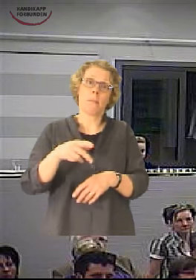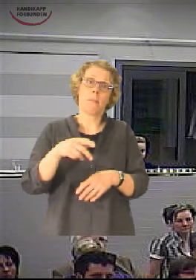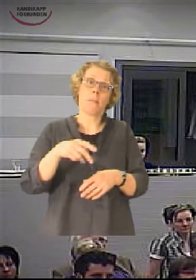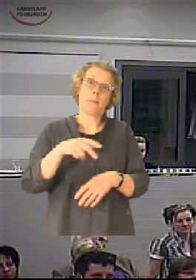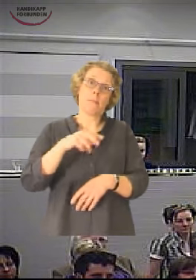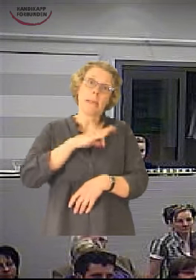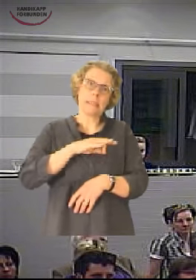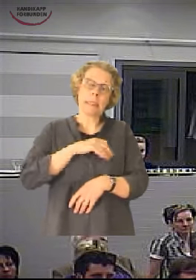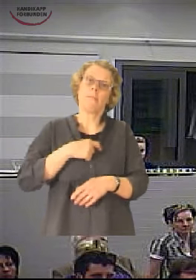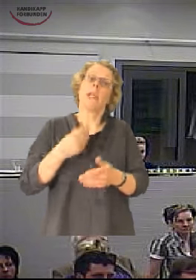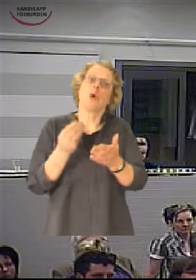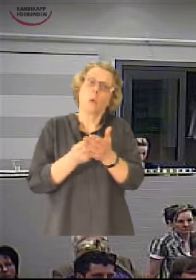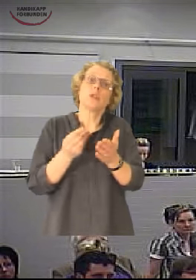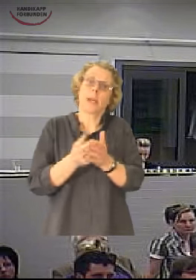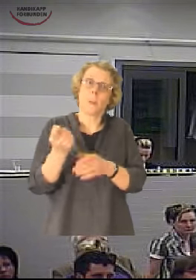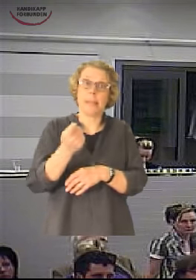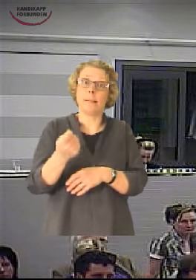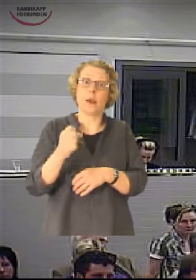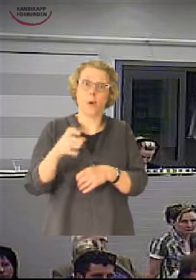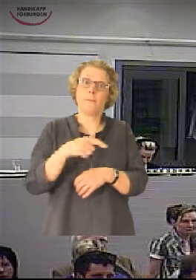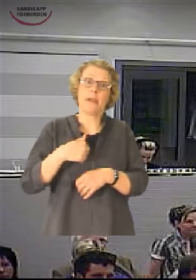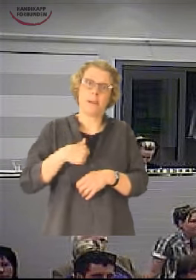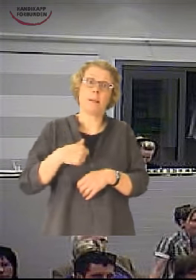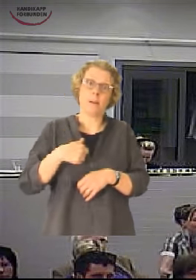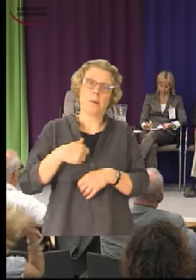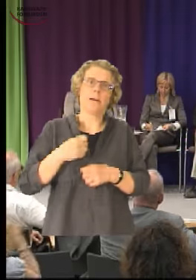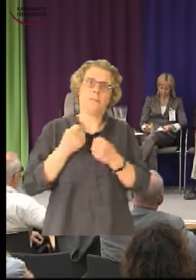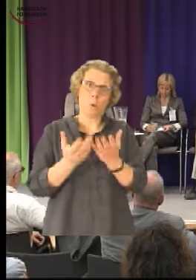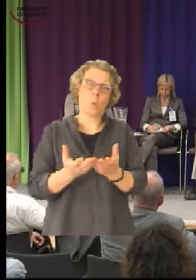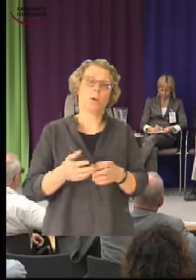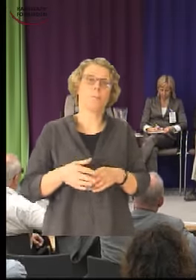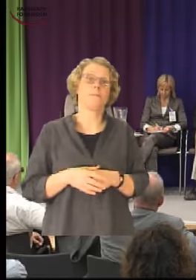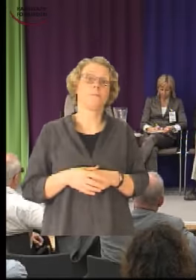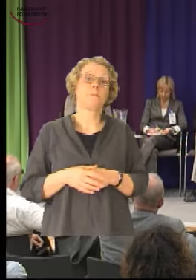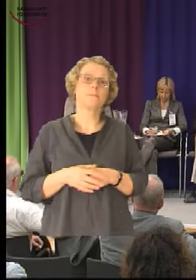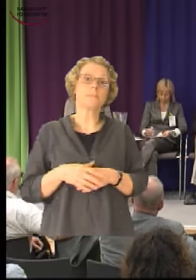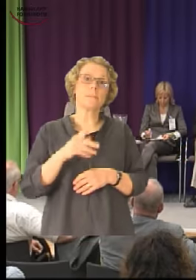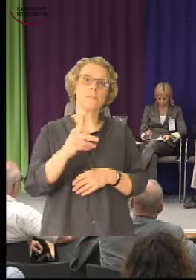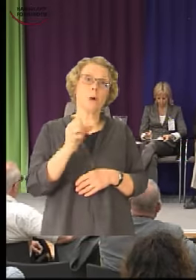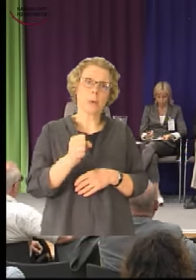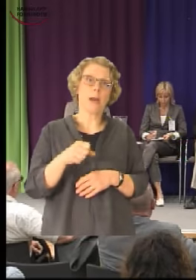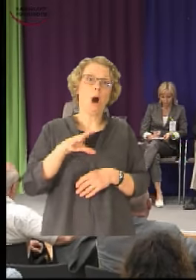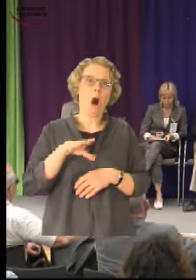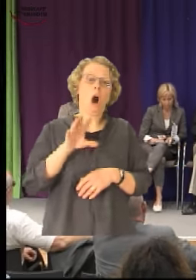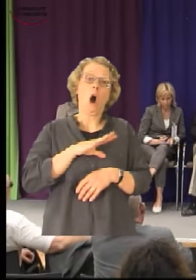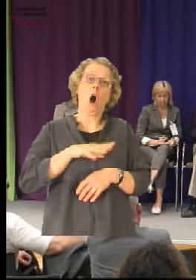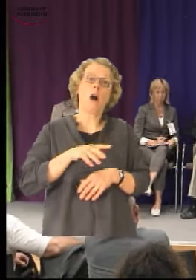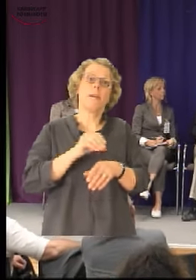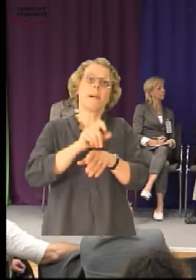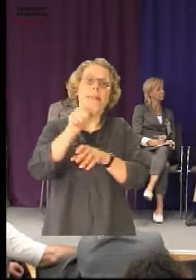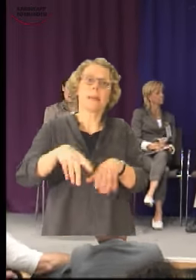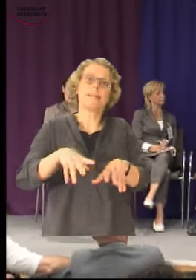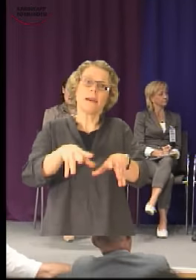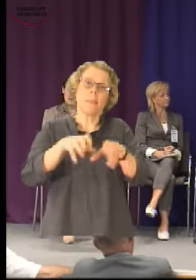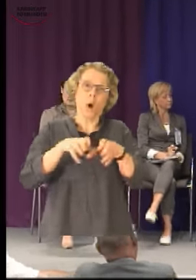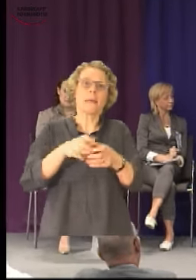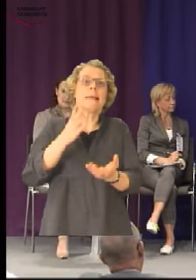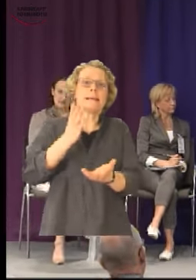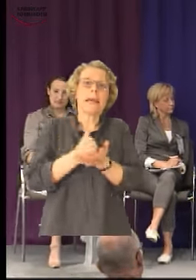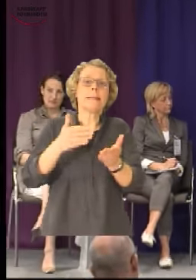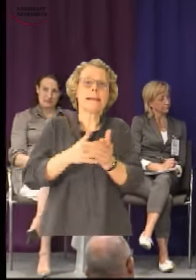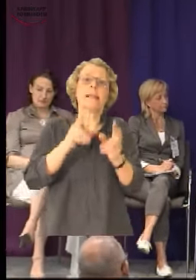dem. Okej, vi börjar med Ylva Johansson. Har patienter, reumatiker över hela landet rätt till samma, till de mest